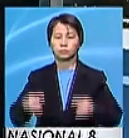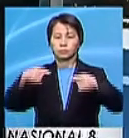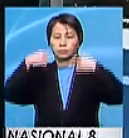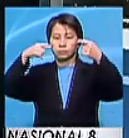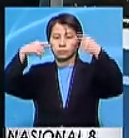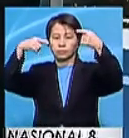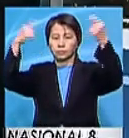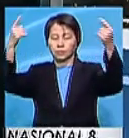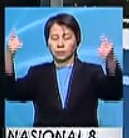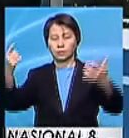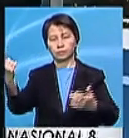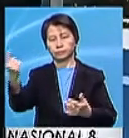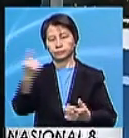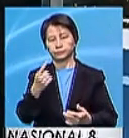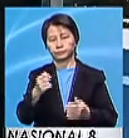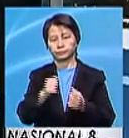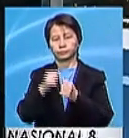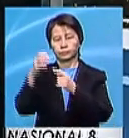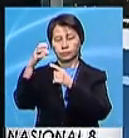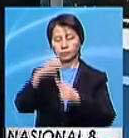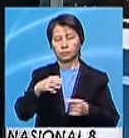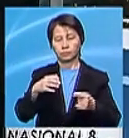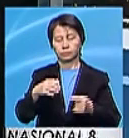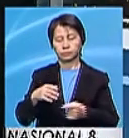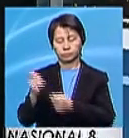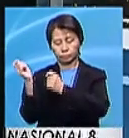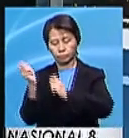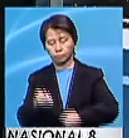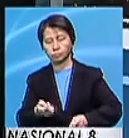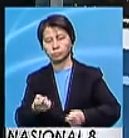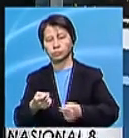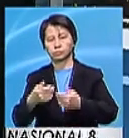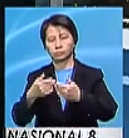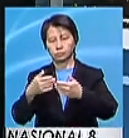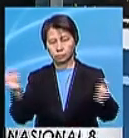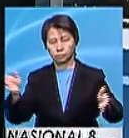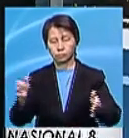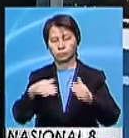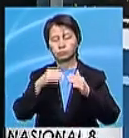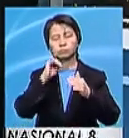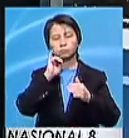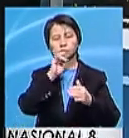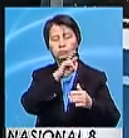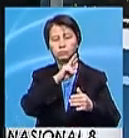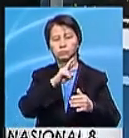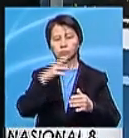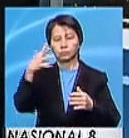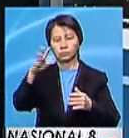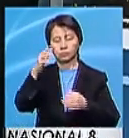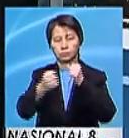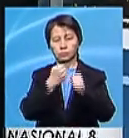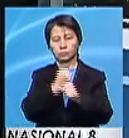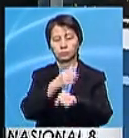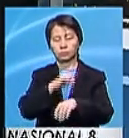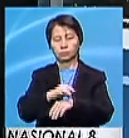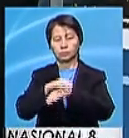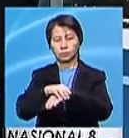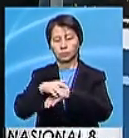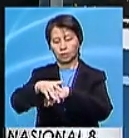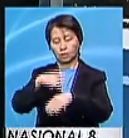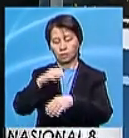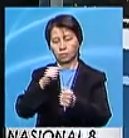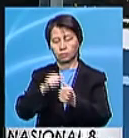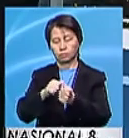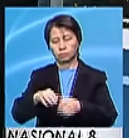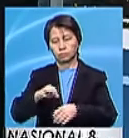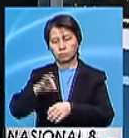Kejayaan muncul juara kejohanan squash terbuka British Junior bawah 15 tahun di England awal tahun ini membakar